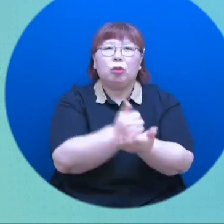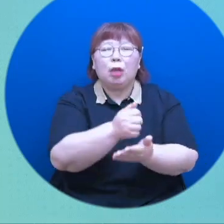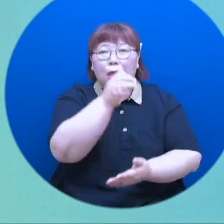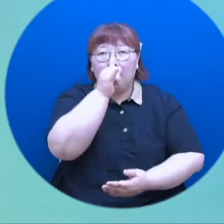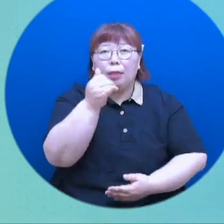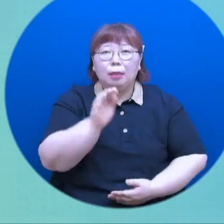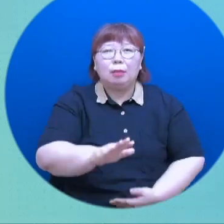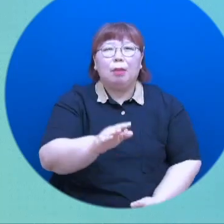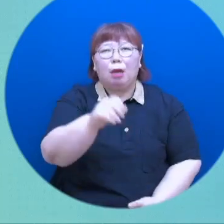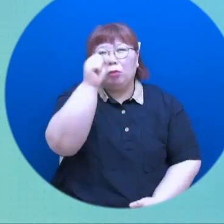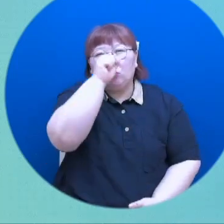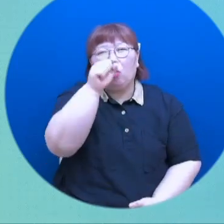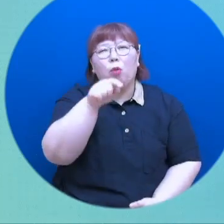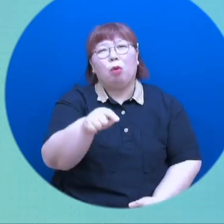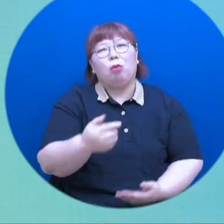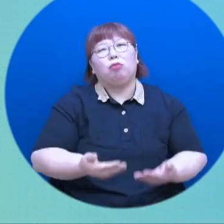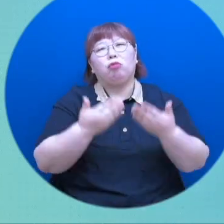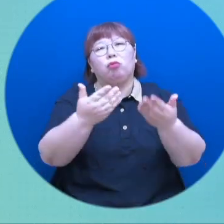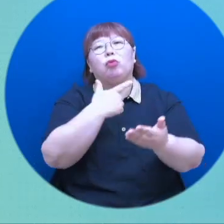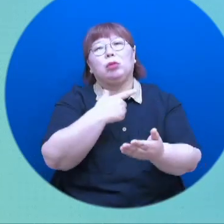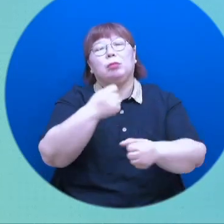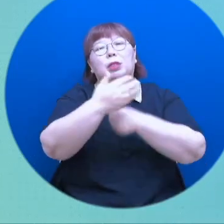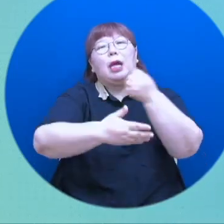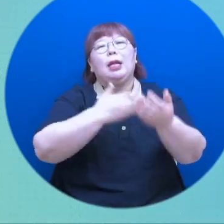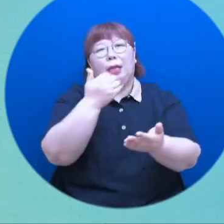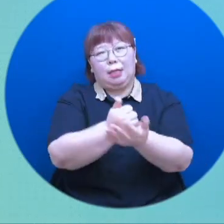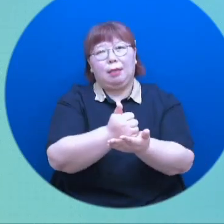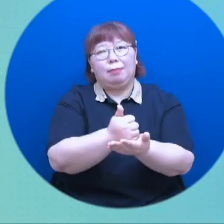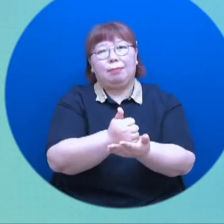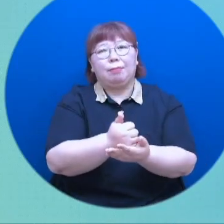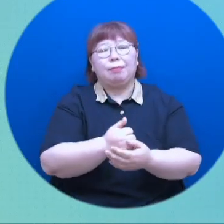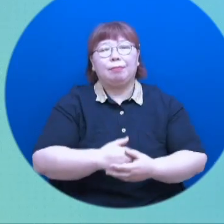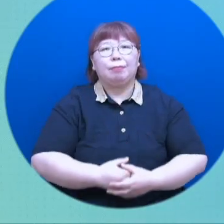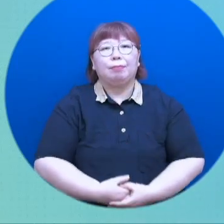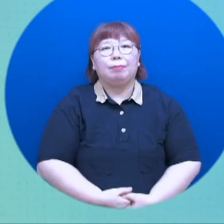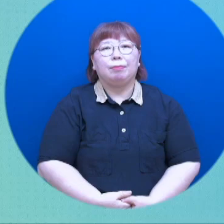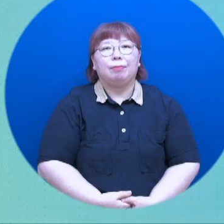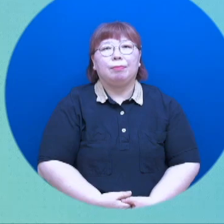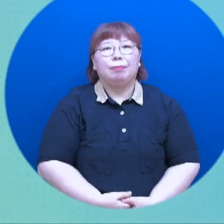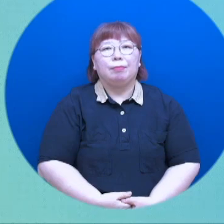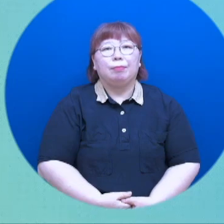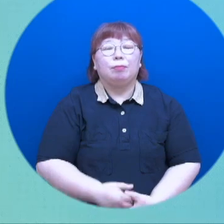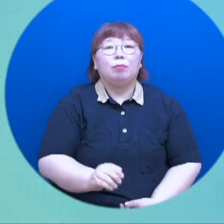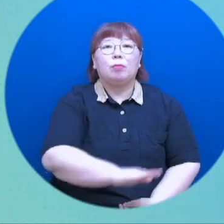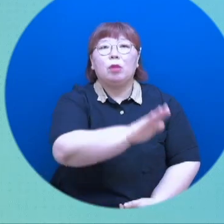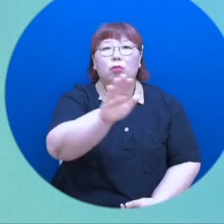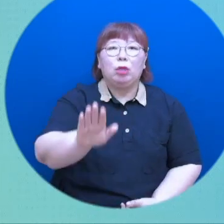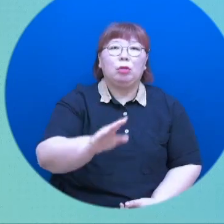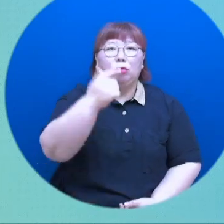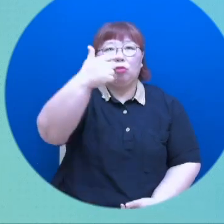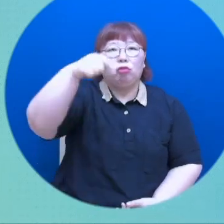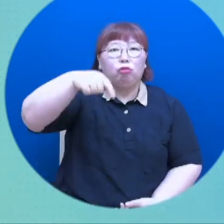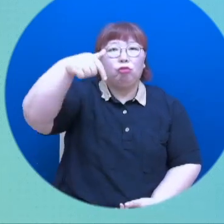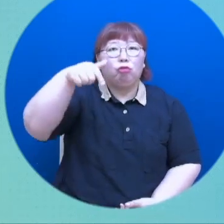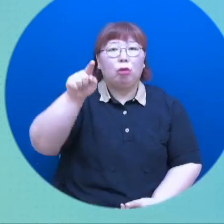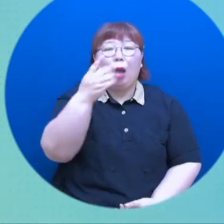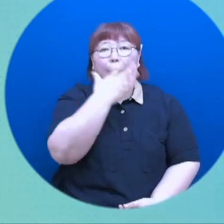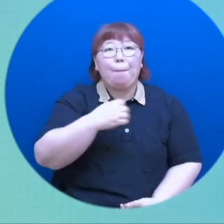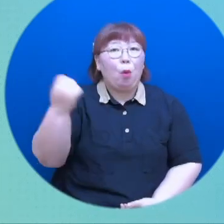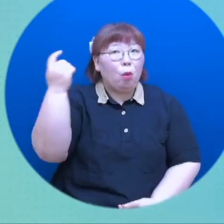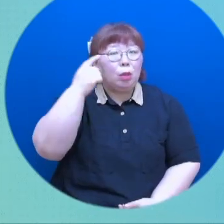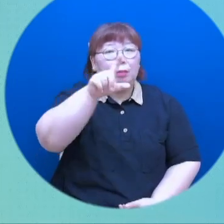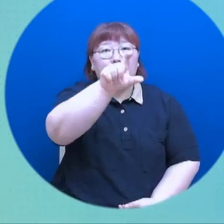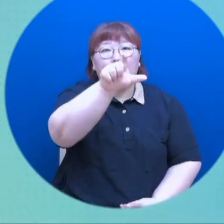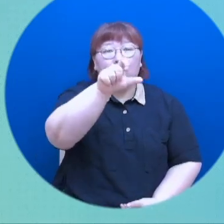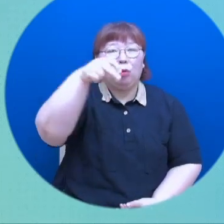좋은 것을 주기를 원하시는 하나님을 말씀하고 있는 거잖아요. 우리는 누가복음 15장에 보면 둘째 아들에